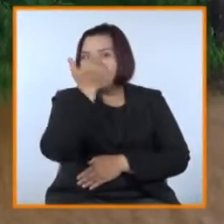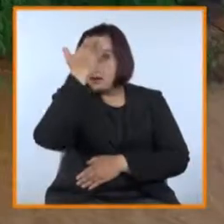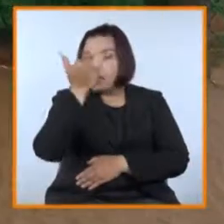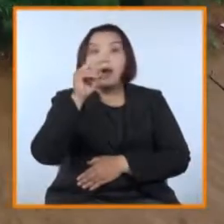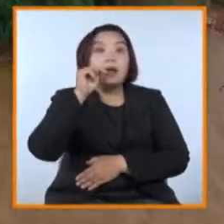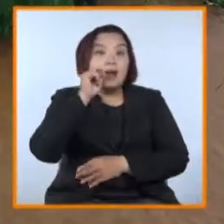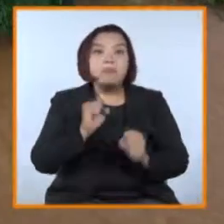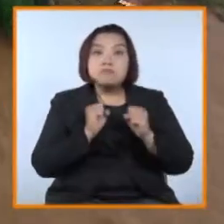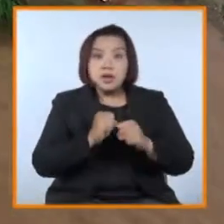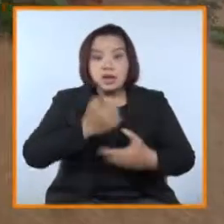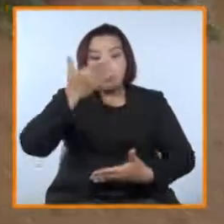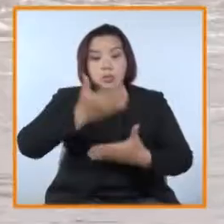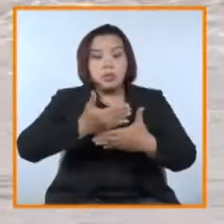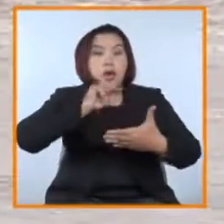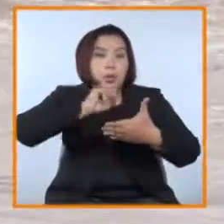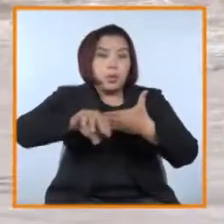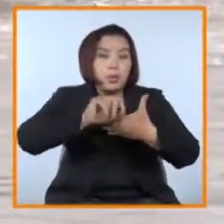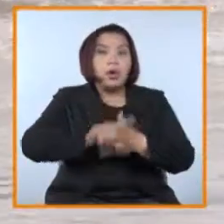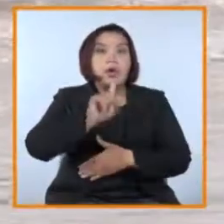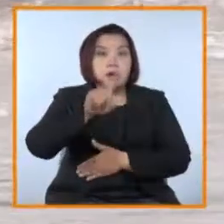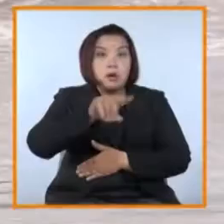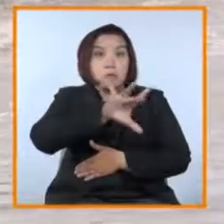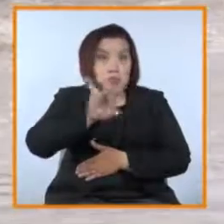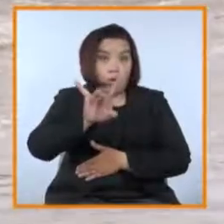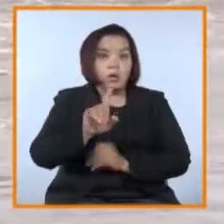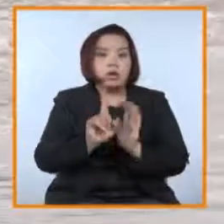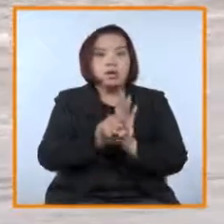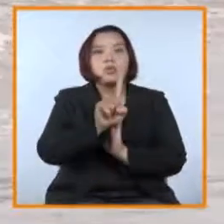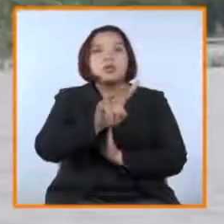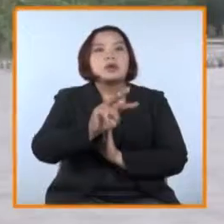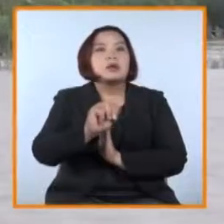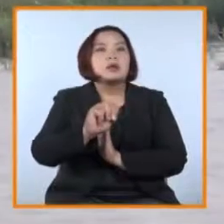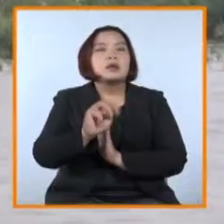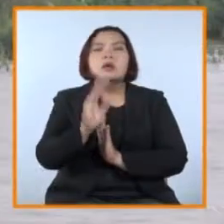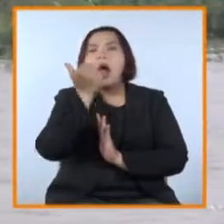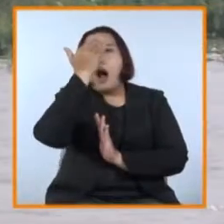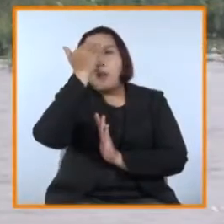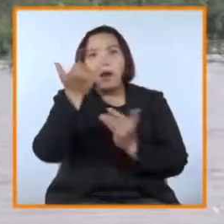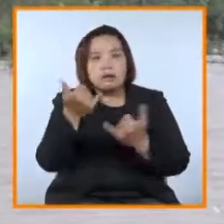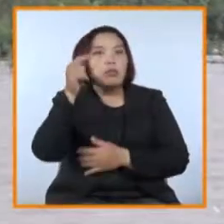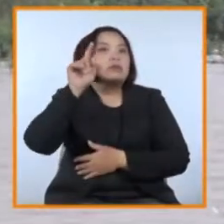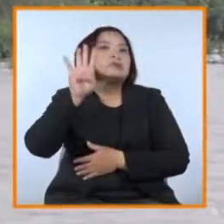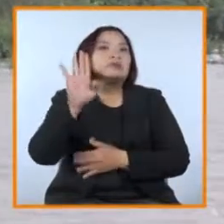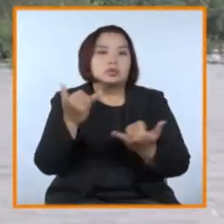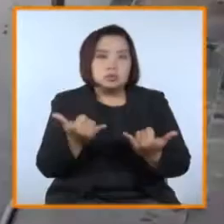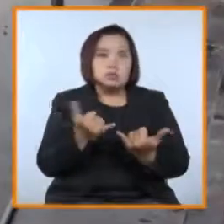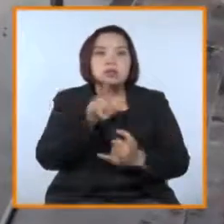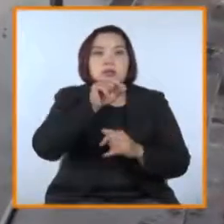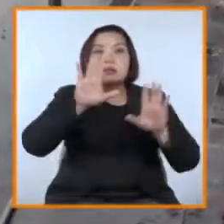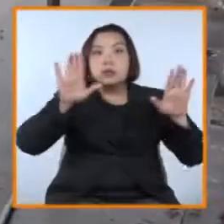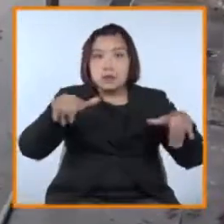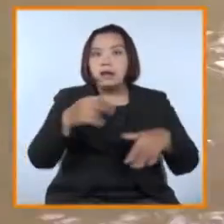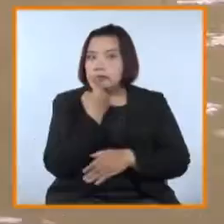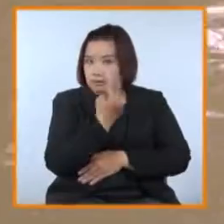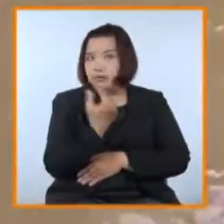ำท้ายเขื่อนที่อัตรา 1,800 ลูกบาศก์เมตรต่อวินาทีต่อเนื่องเป็นวันที่4แล้วนะคะทำให้พื้นที่อำเภอเมืองชัยนาทเริ่มที่จะมีน้ำท่ว